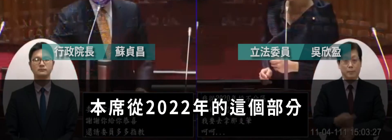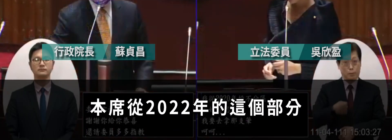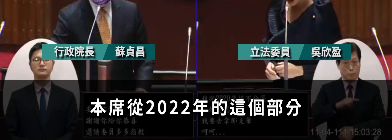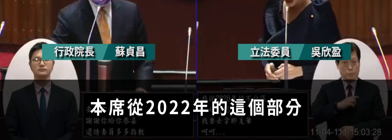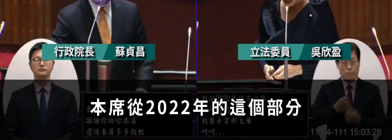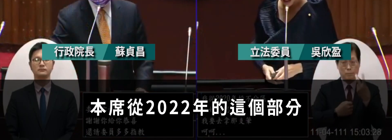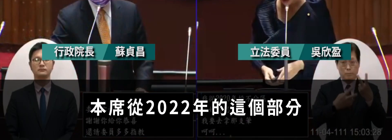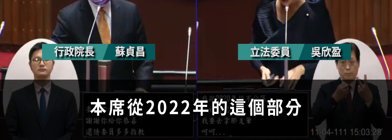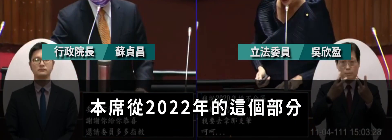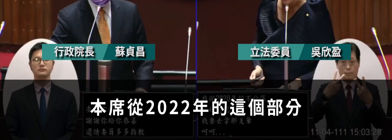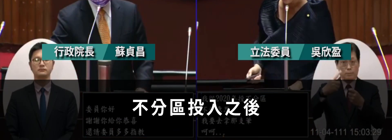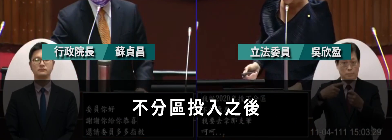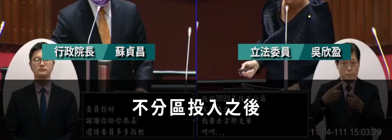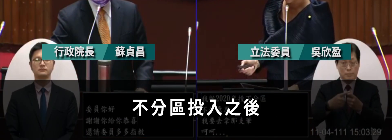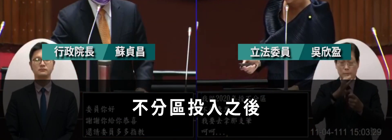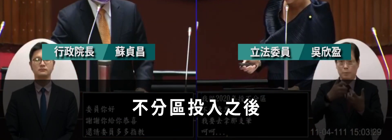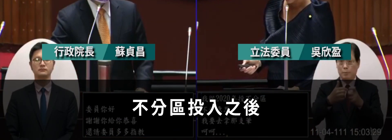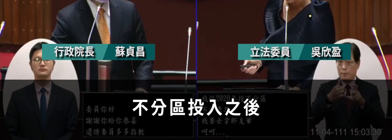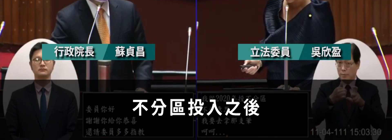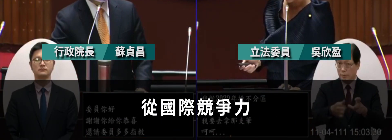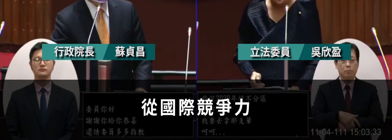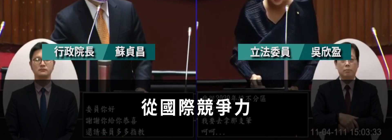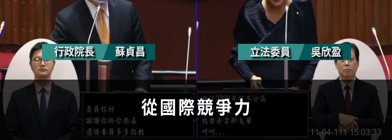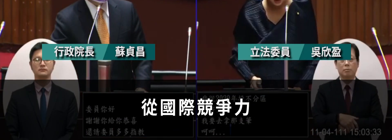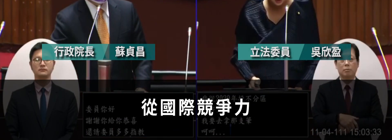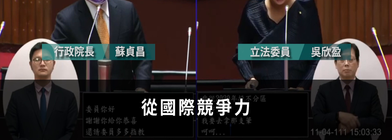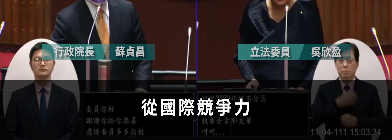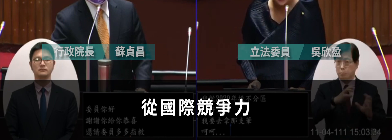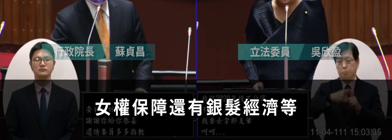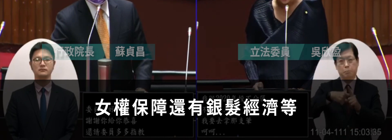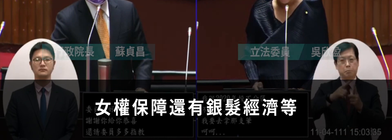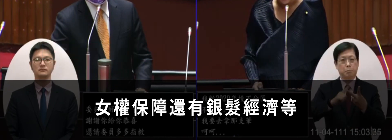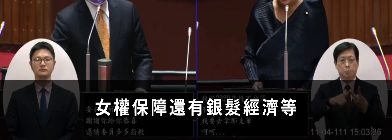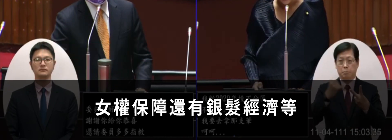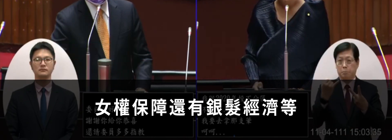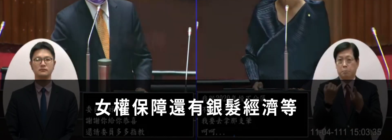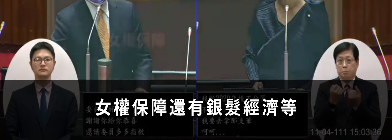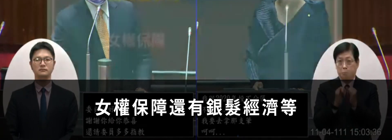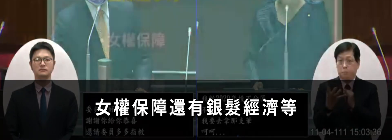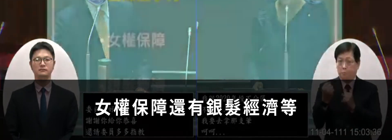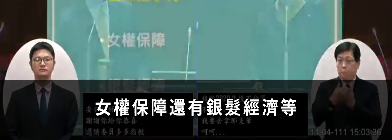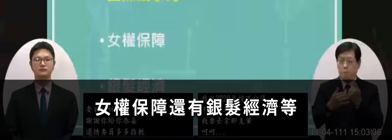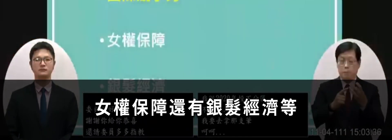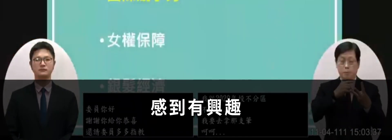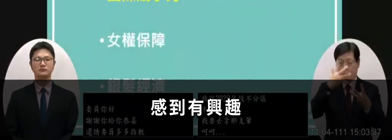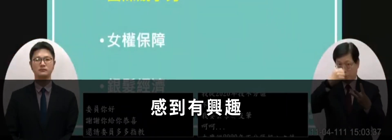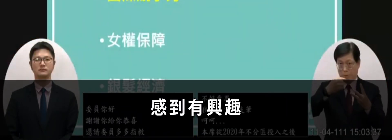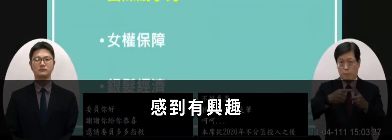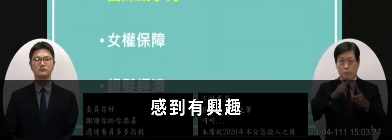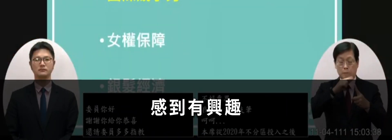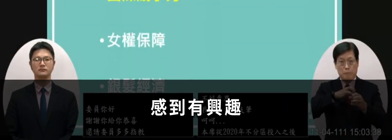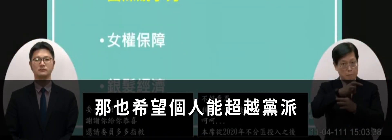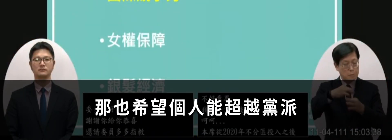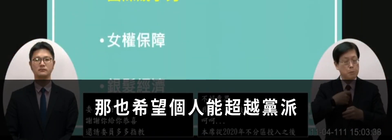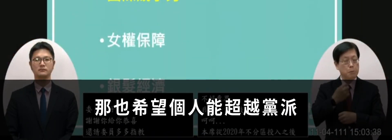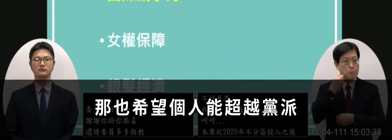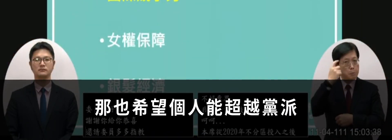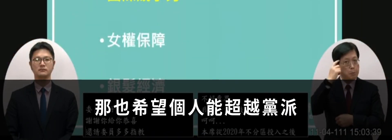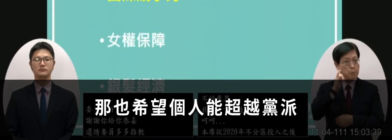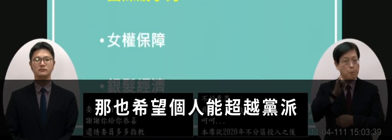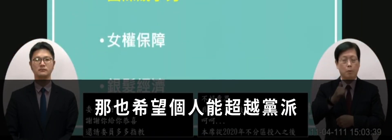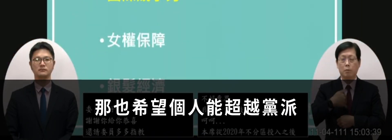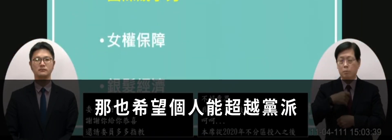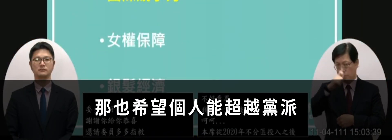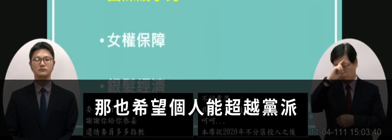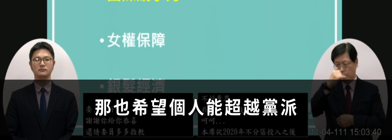本席从2022年的这个不分区投入之后，从国际竞争力、女权保障还有英法精进等感到有兴趣，那也希望个